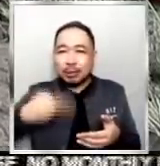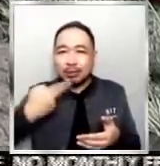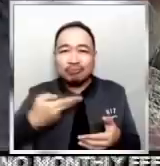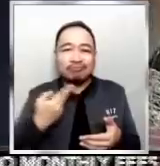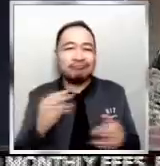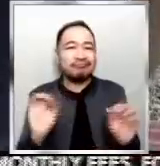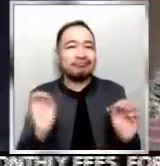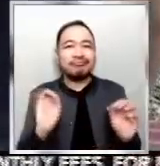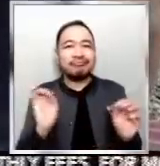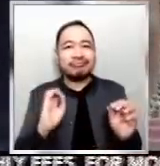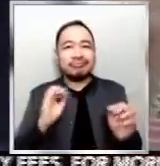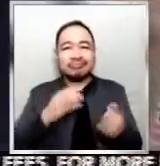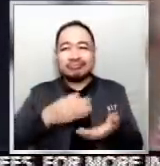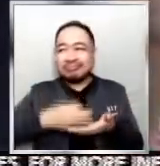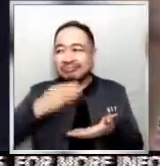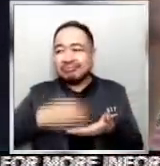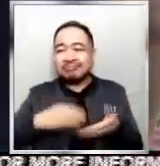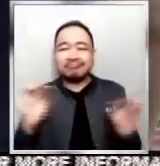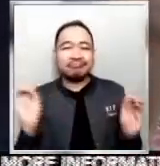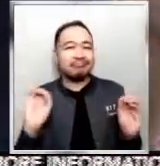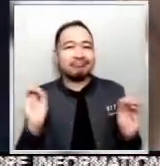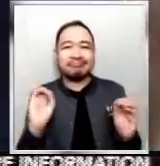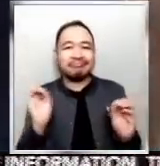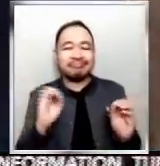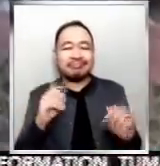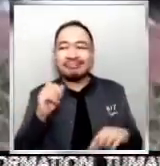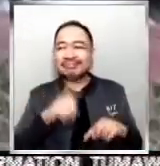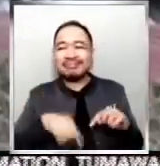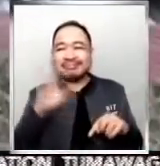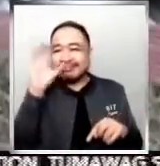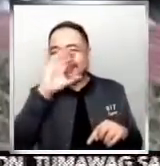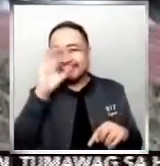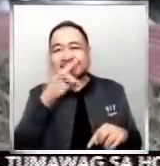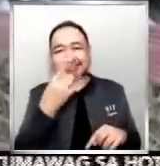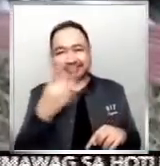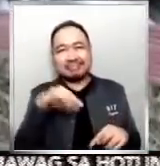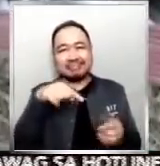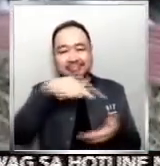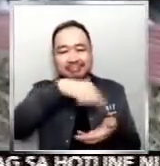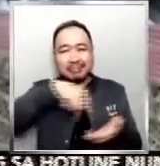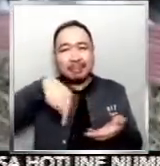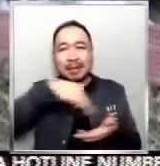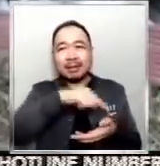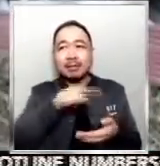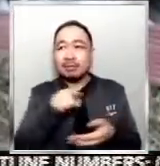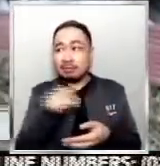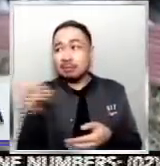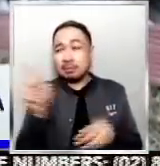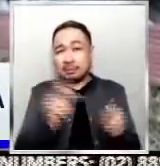Tasa, wala kang makita. Yan, plato na lang. Oo. May mga taong gustong tumulong,